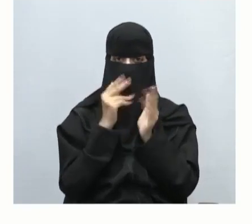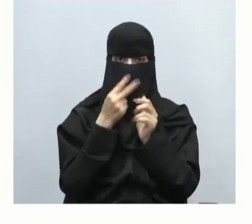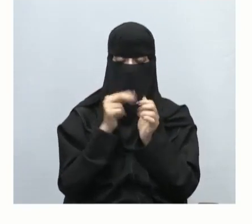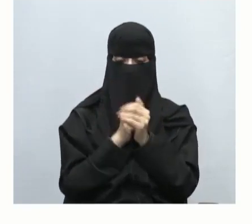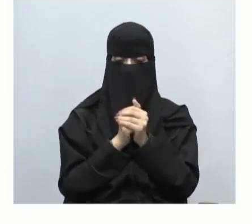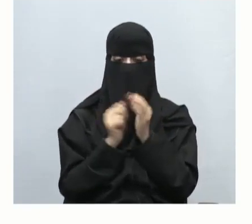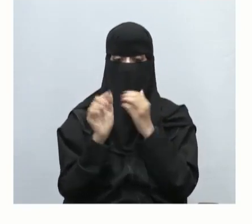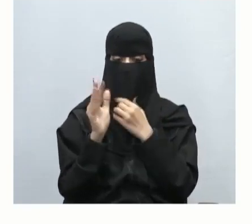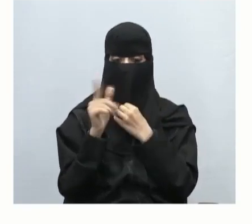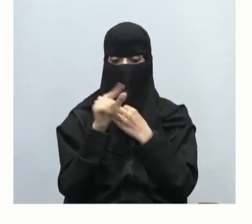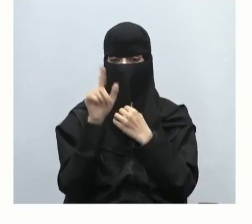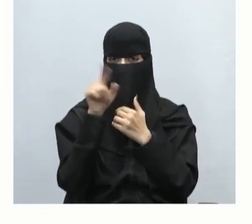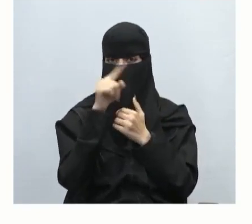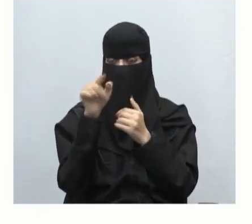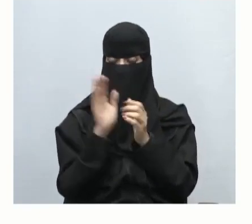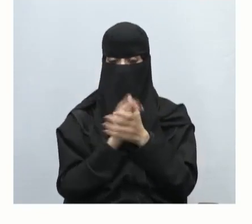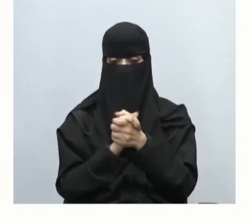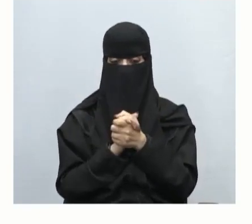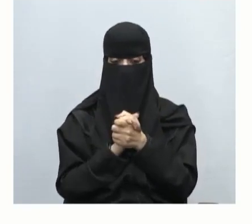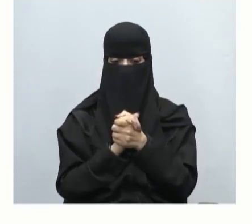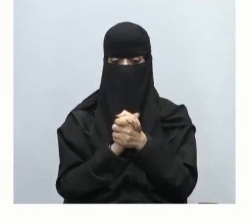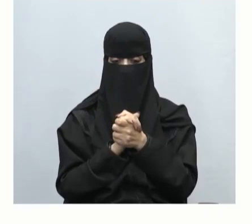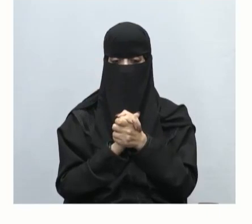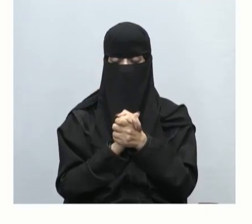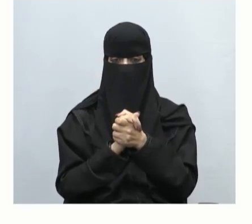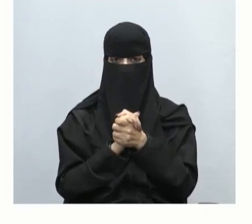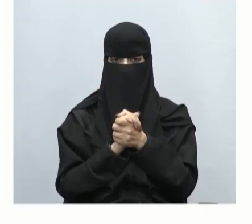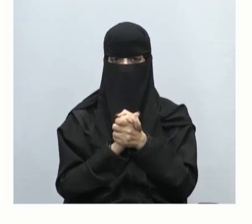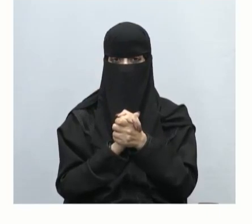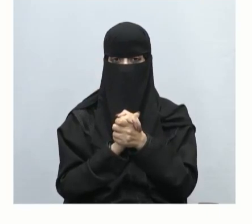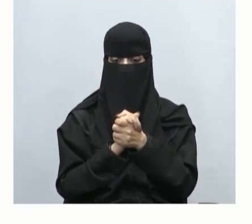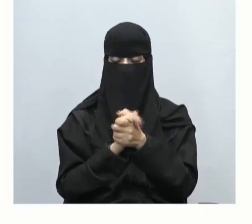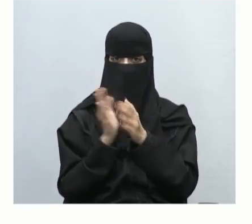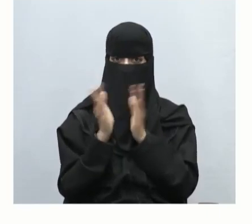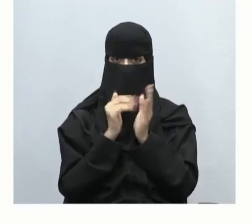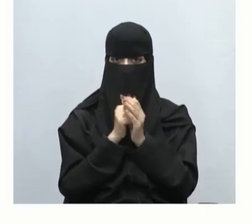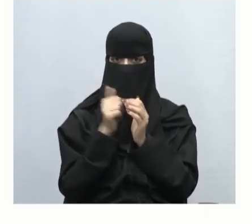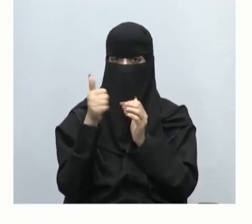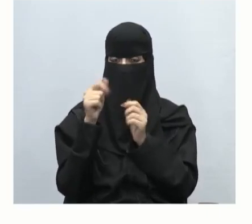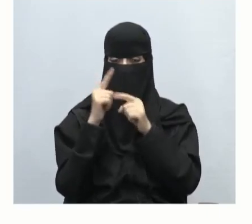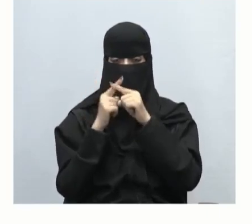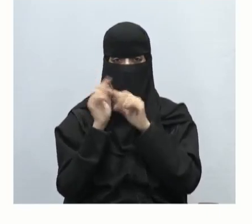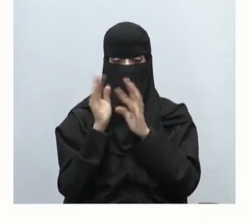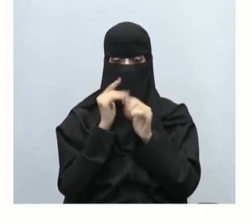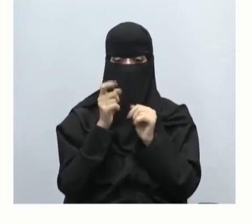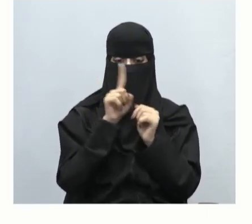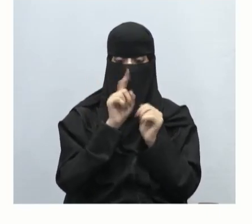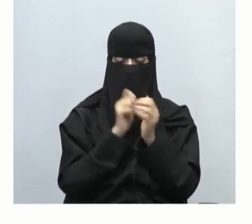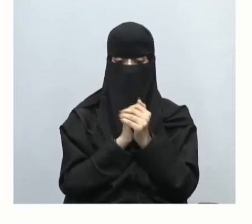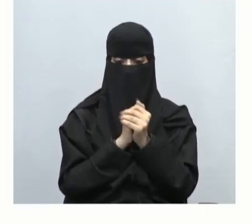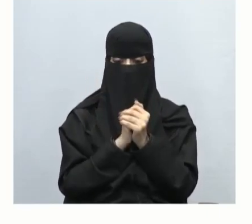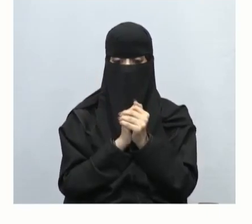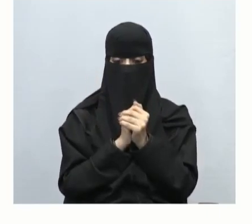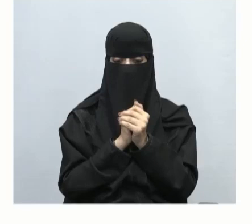المثلث هذه احد احدى رؤوس المثلث اذا البديل الف بديل خاطئ ننتقل